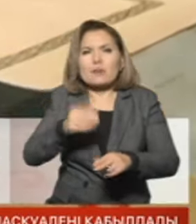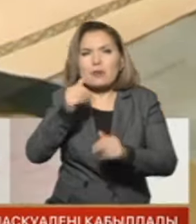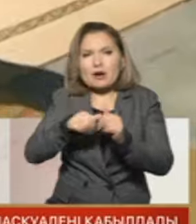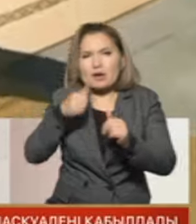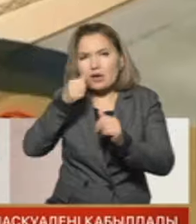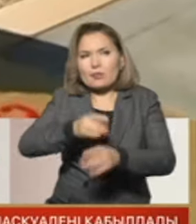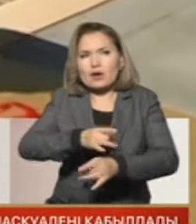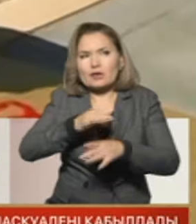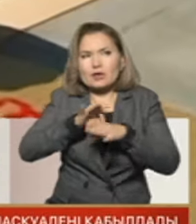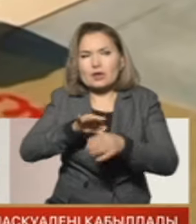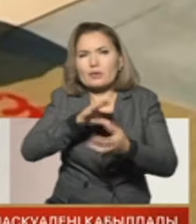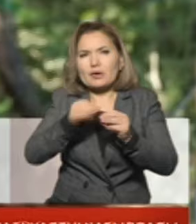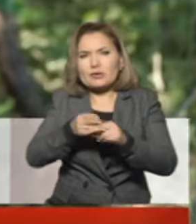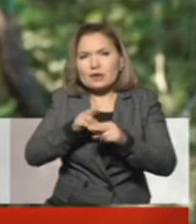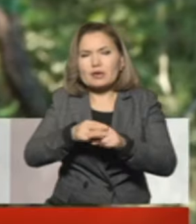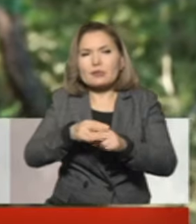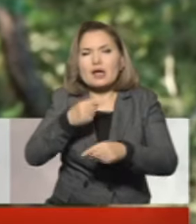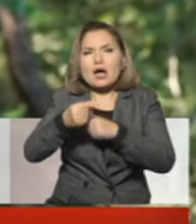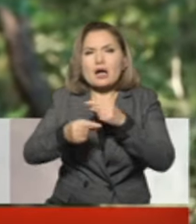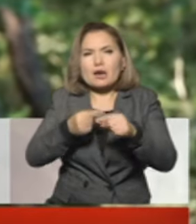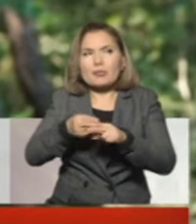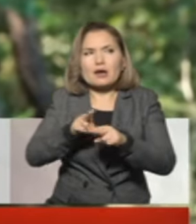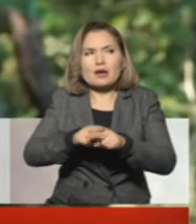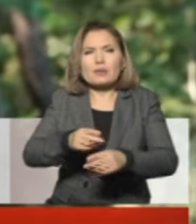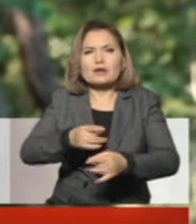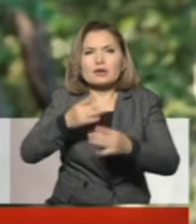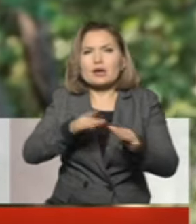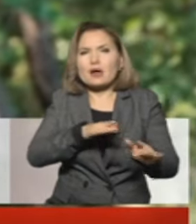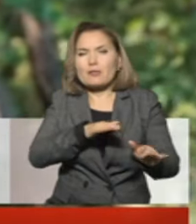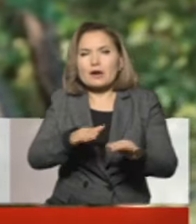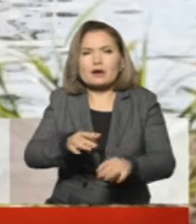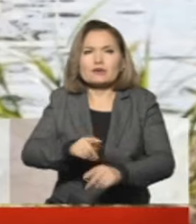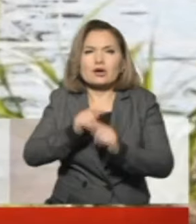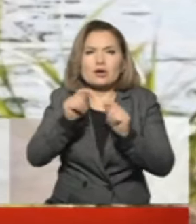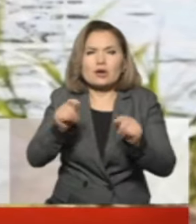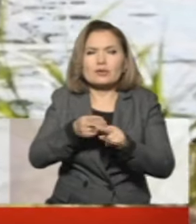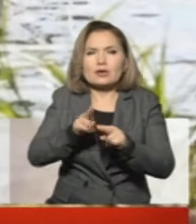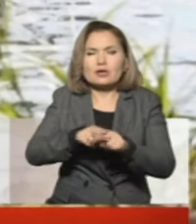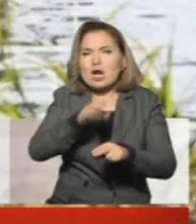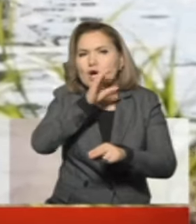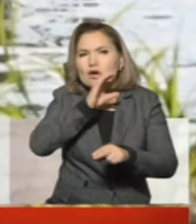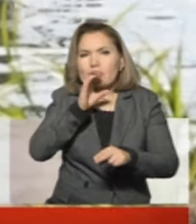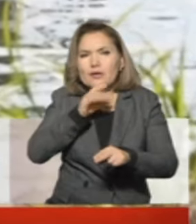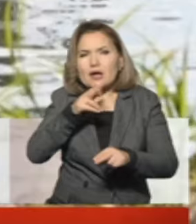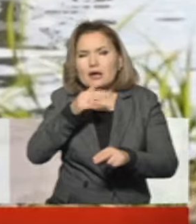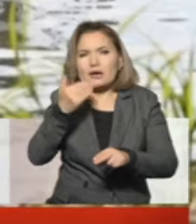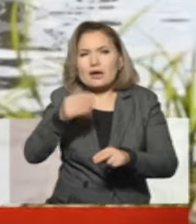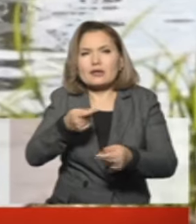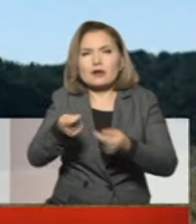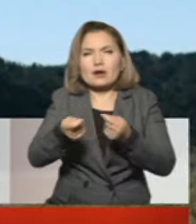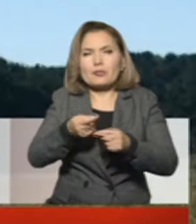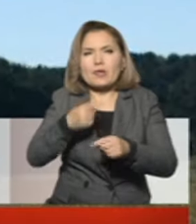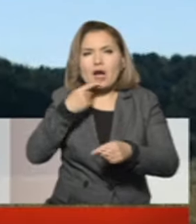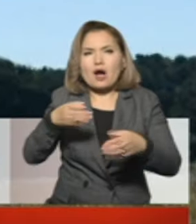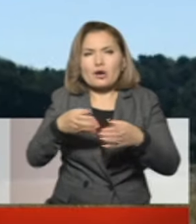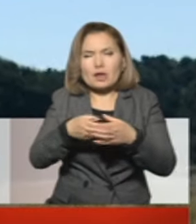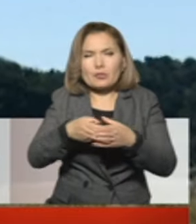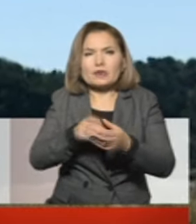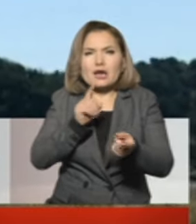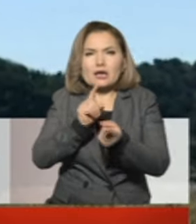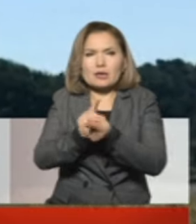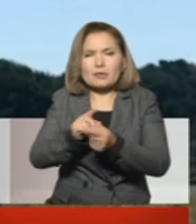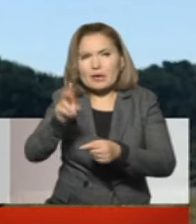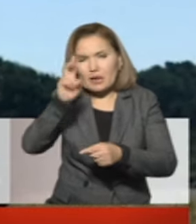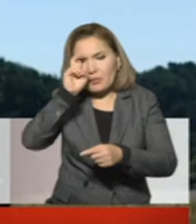сайын атап өтеді. Дәстүрлі рәсімдермен бірге түрлі мерекелік шара өтеді. Бұдан бөлек Солтүстік Корея лидері қарулы күштермен